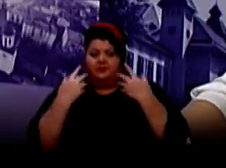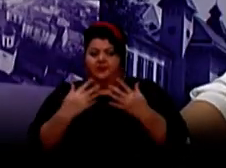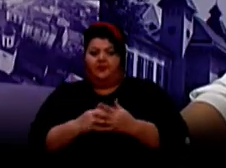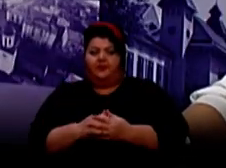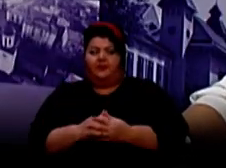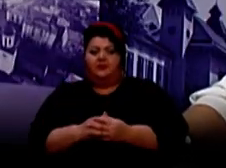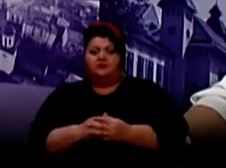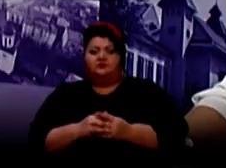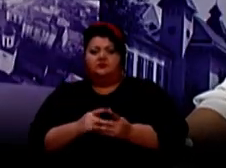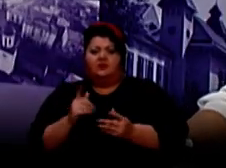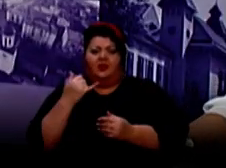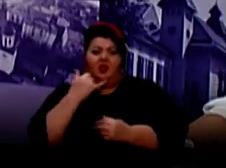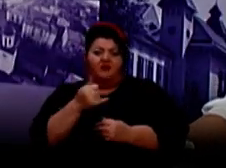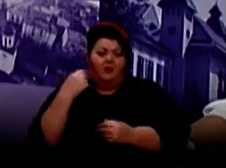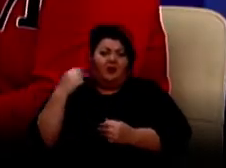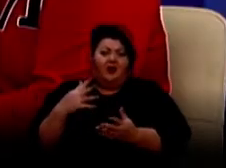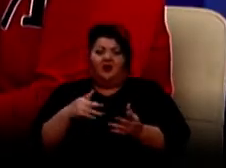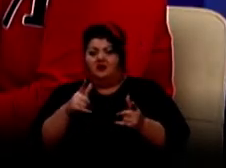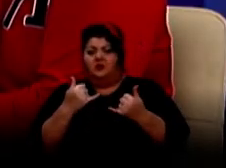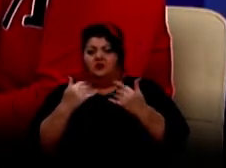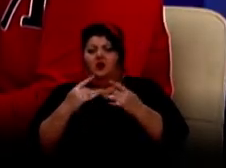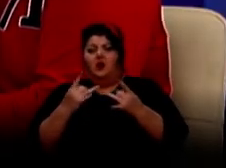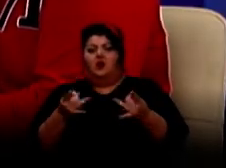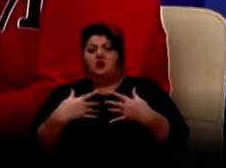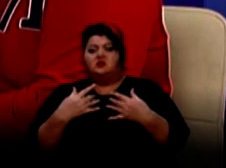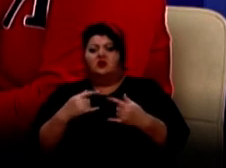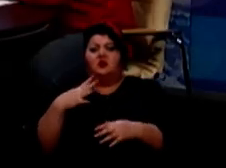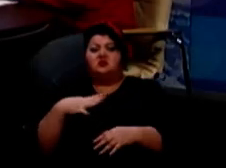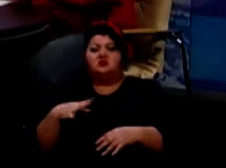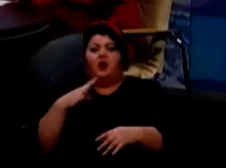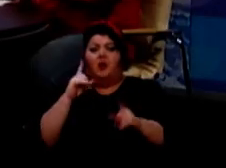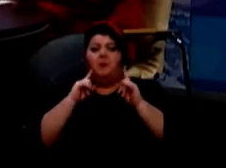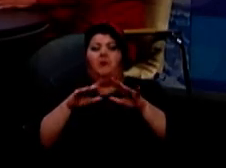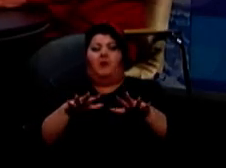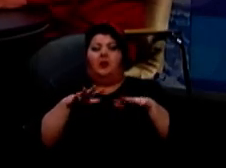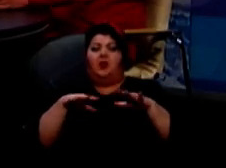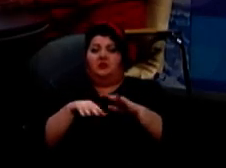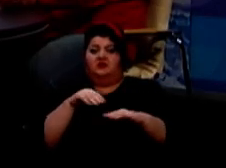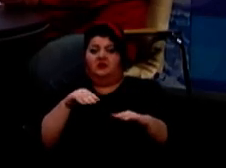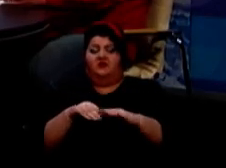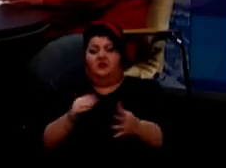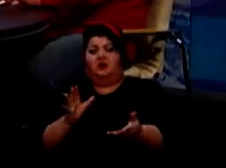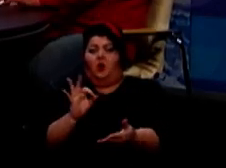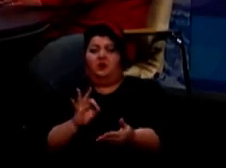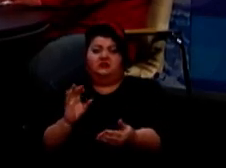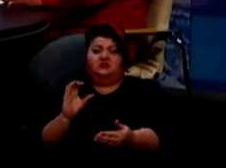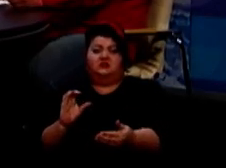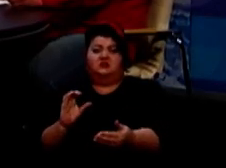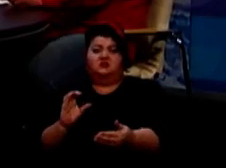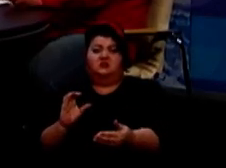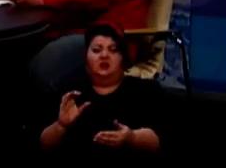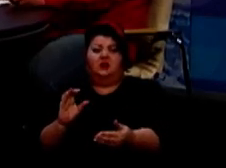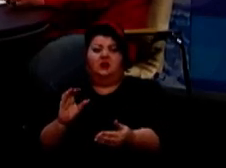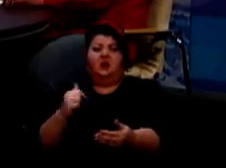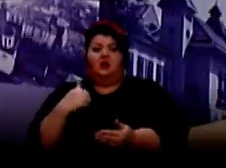ще когось. Ви можете тепер мені розказувати, що ви будете, дякую, чекаємо парламентські вибори. Олександр, тепер стосовно, до речі, я хотів би